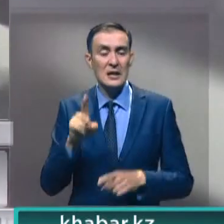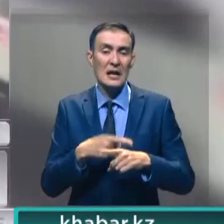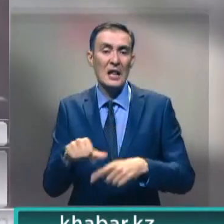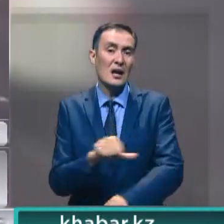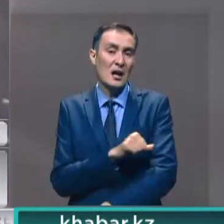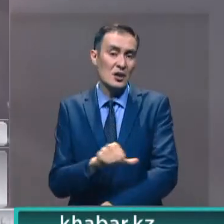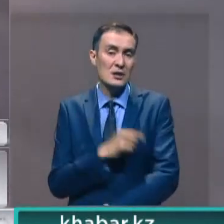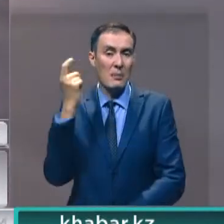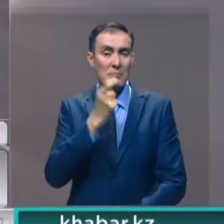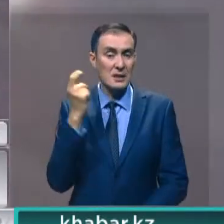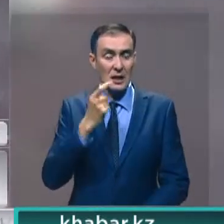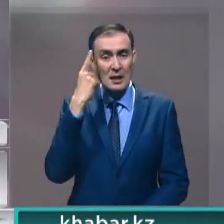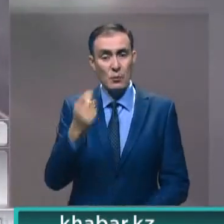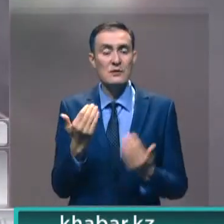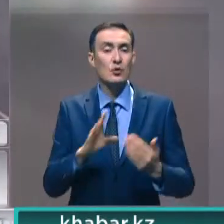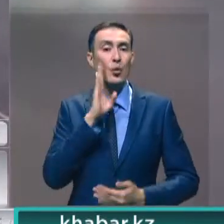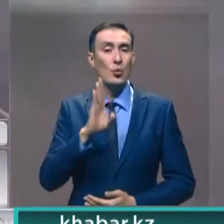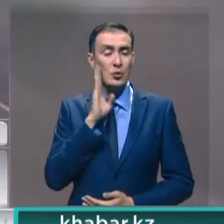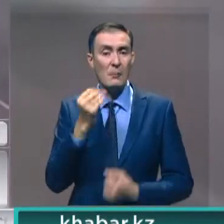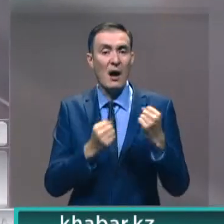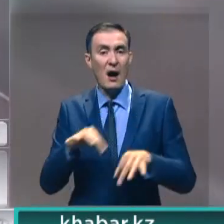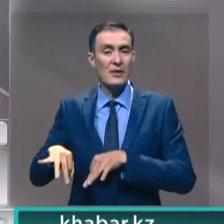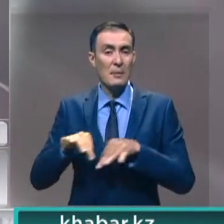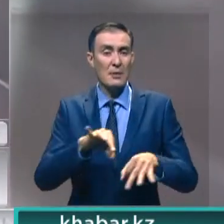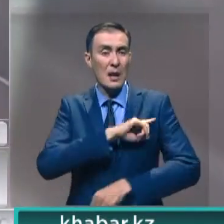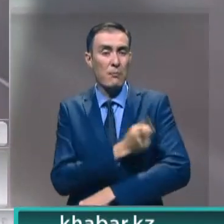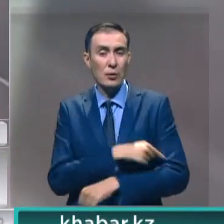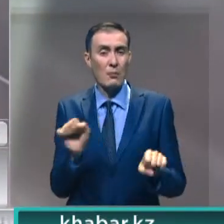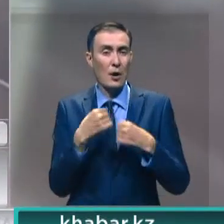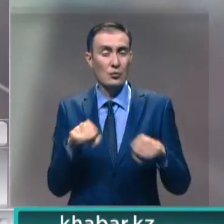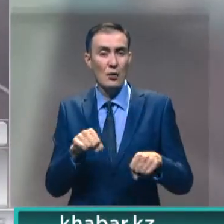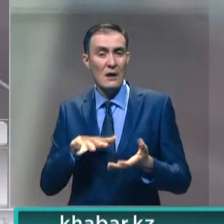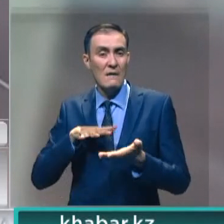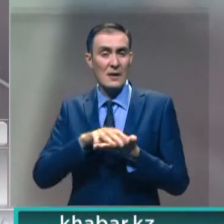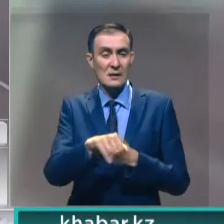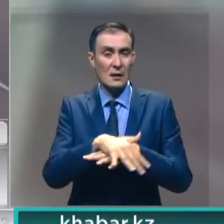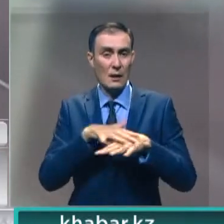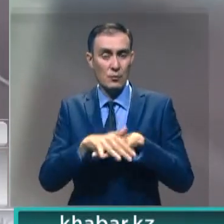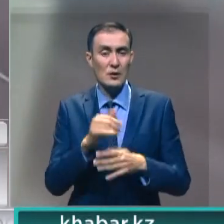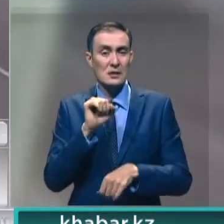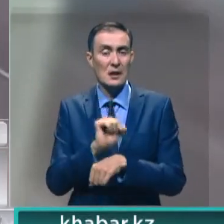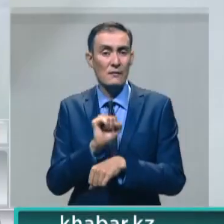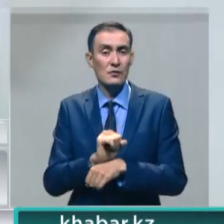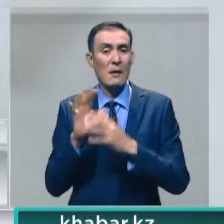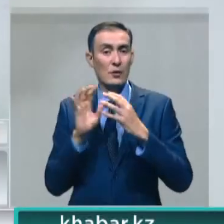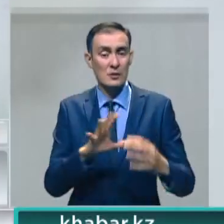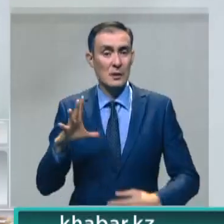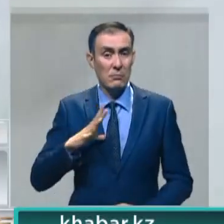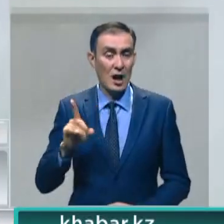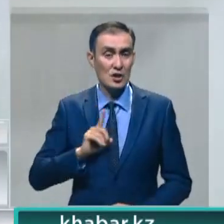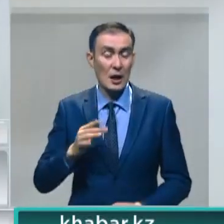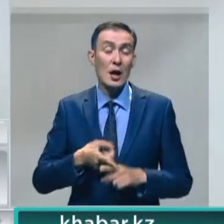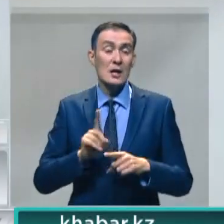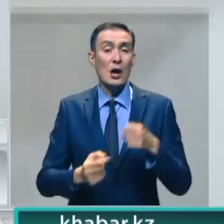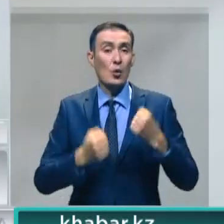или наркотическом опьянении. Напомню, сегодня утром автомобиль на полном ходу въехал в толпу людей, стоящих на одной из автобусных